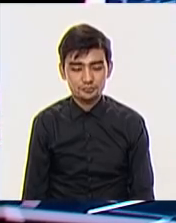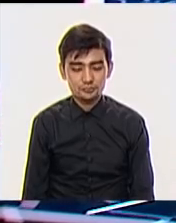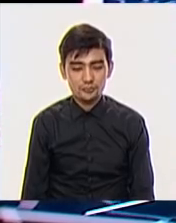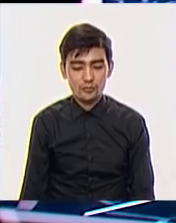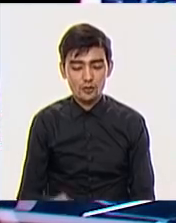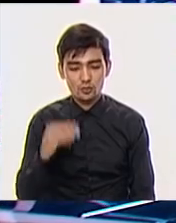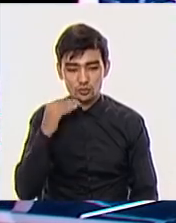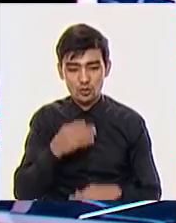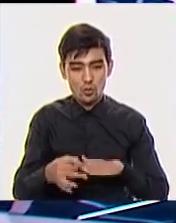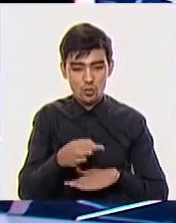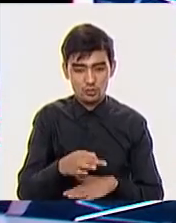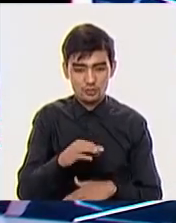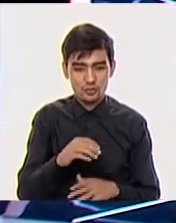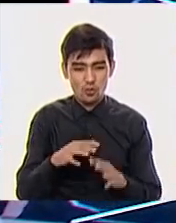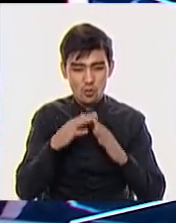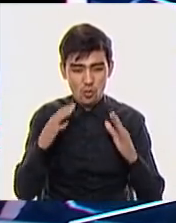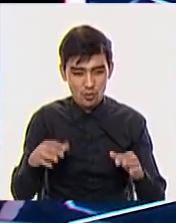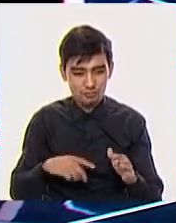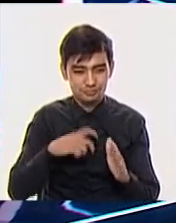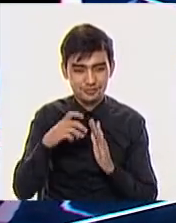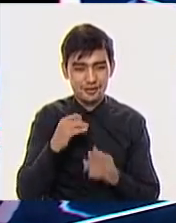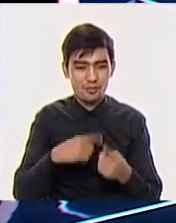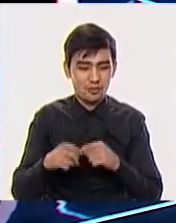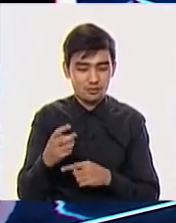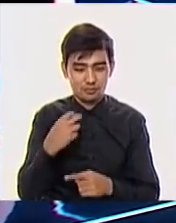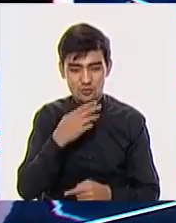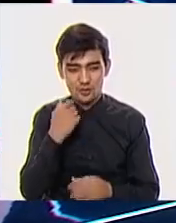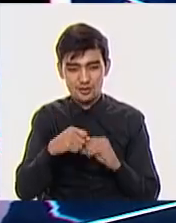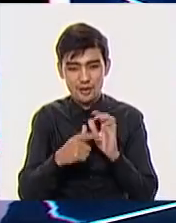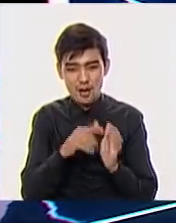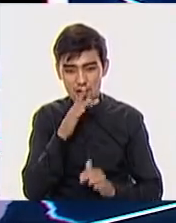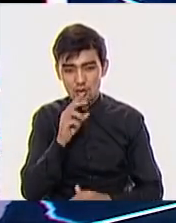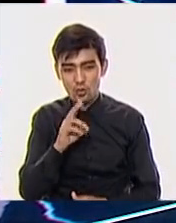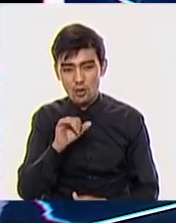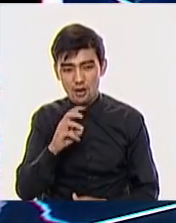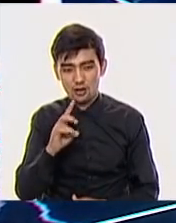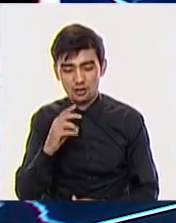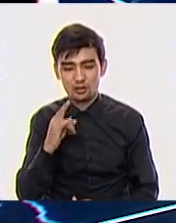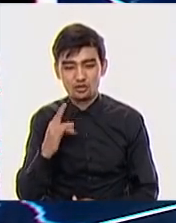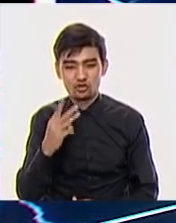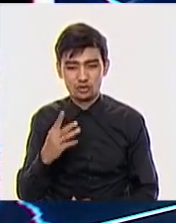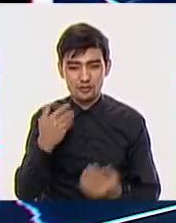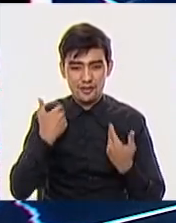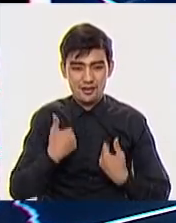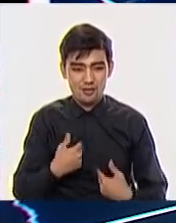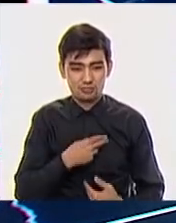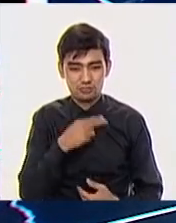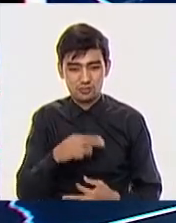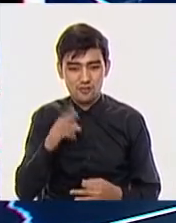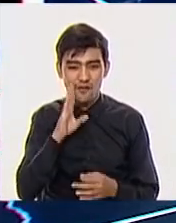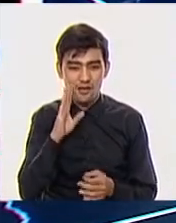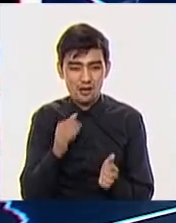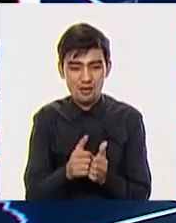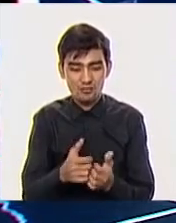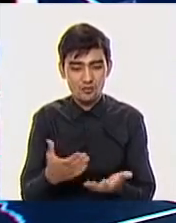Түркістан облысында тауға кетіп қайта оралмаған 17 жастағы Қуаныш Тоқтасынның өлі денесі су түбінен